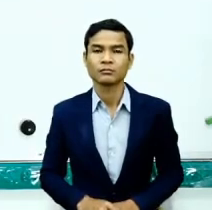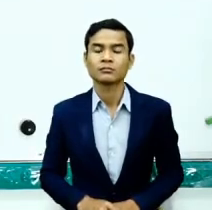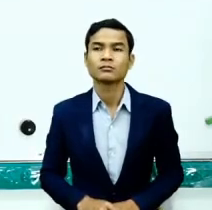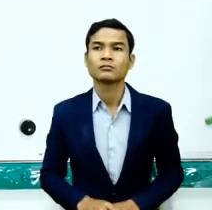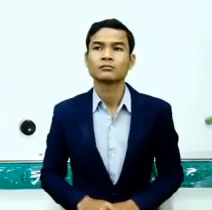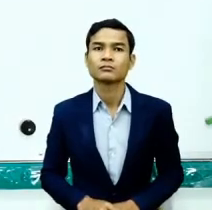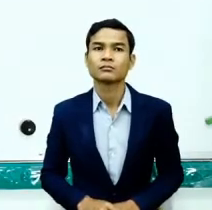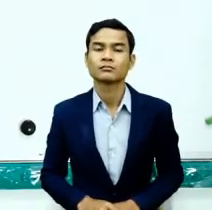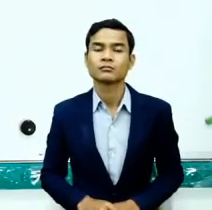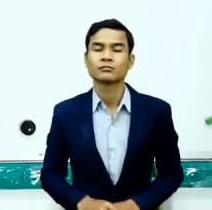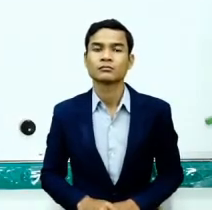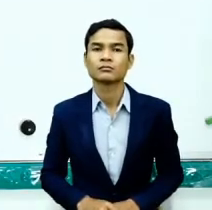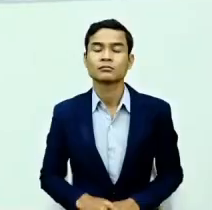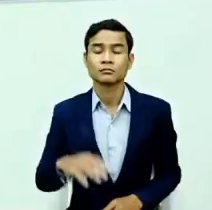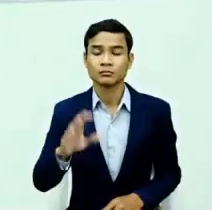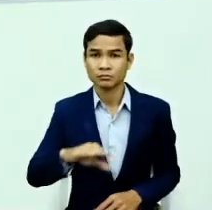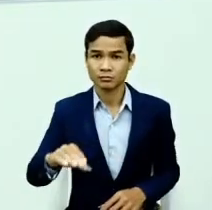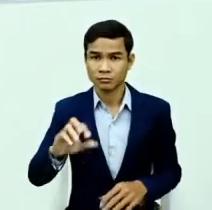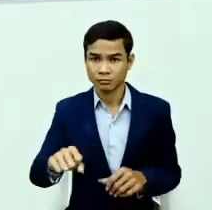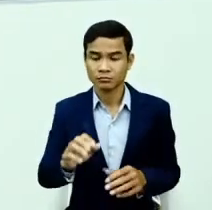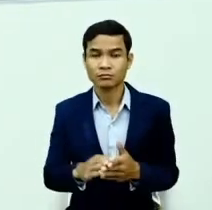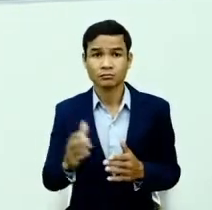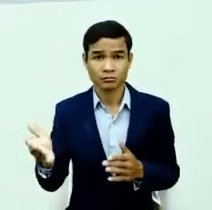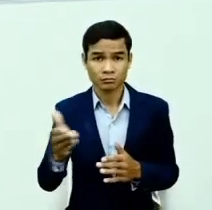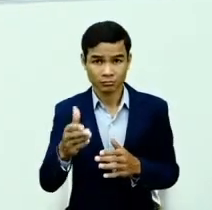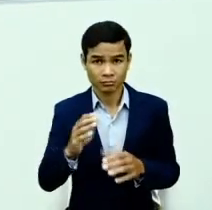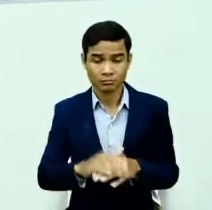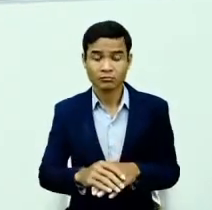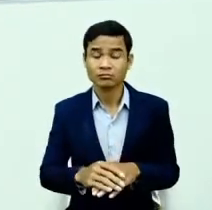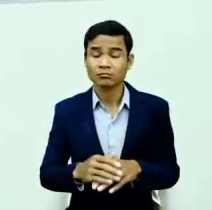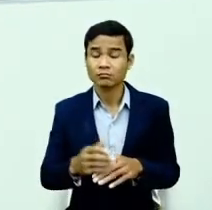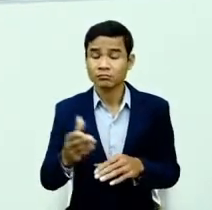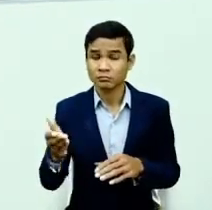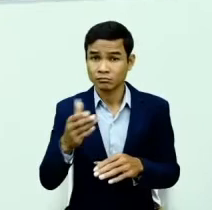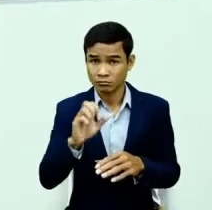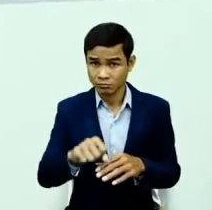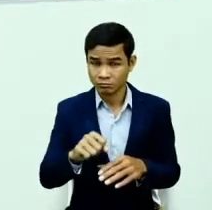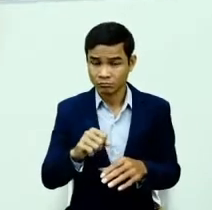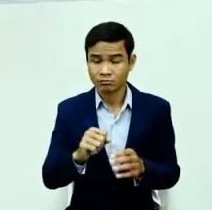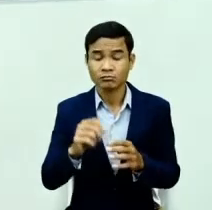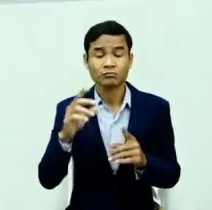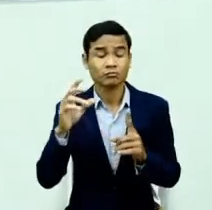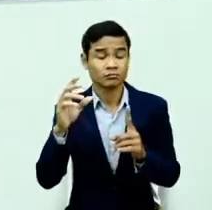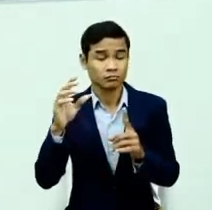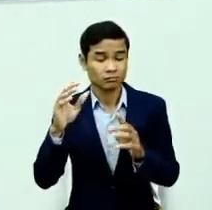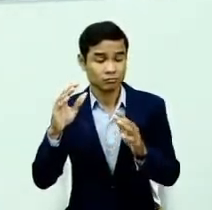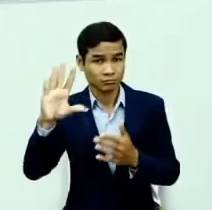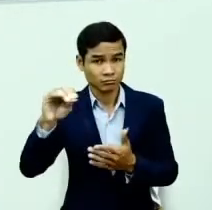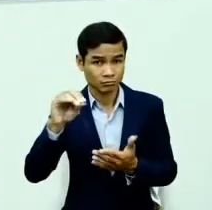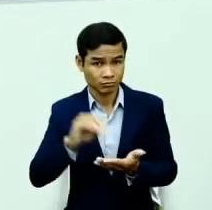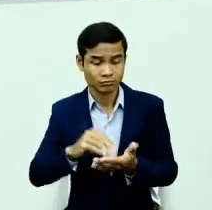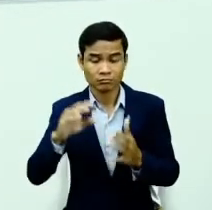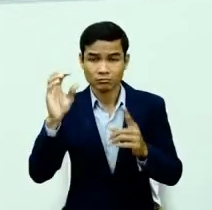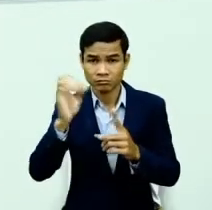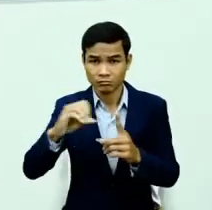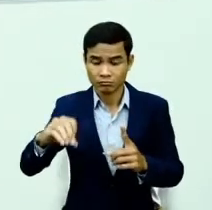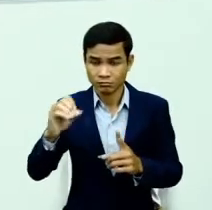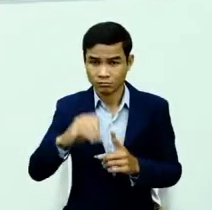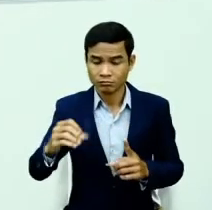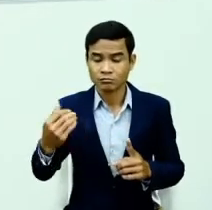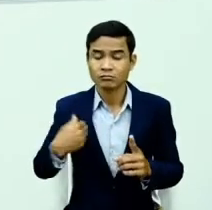Con con, trái chùm lòng là bà tiền bày ní, nơi nơi bà tiền nào con ná. Hói là bà tiền ở ní, cứ miễn nơi không xịp hơi chùm nùi được bà con đá.